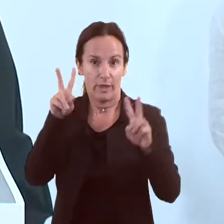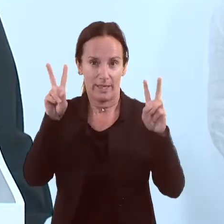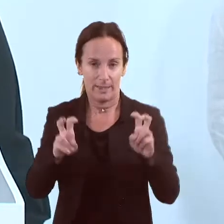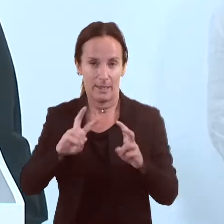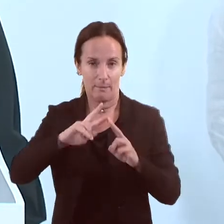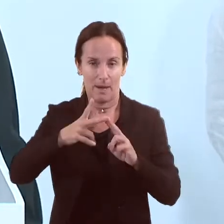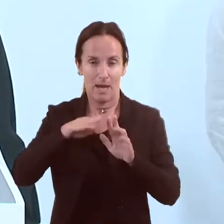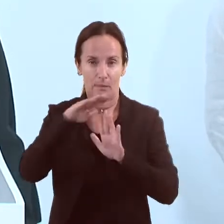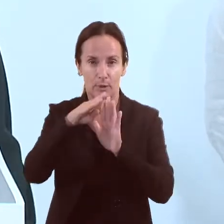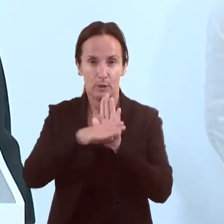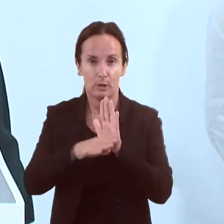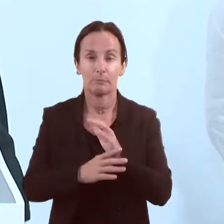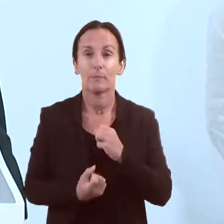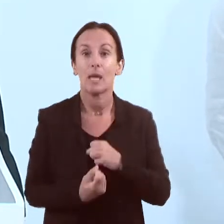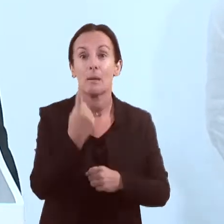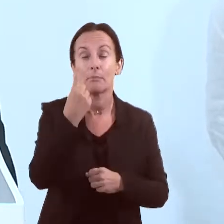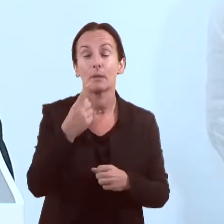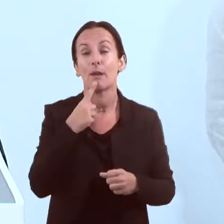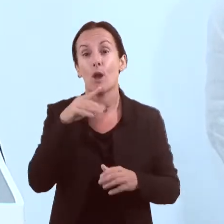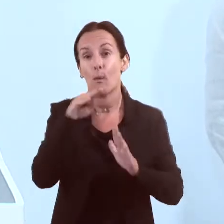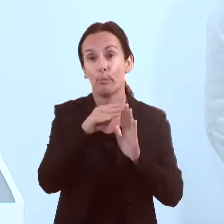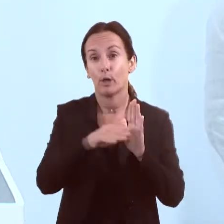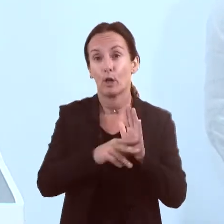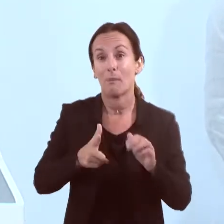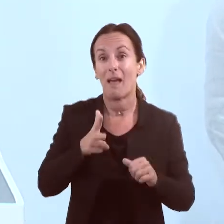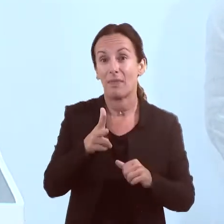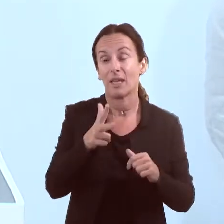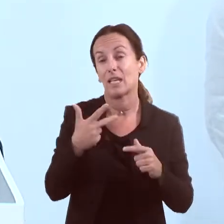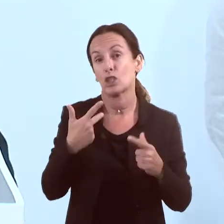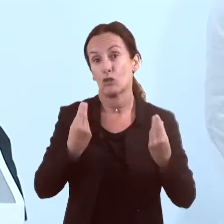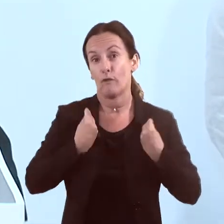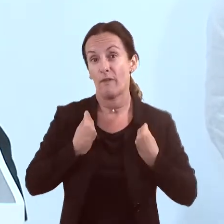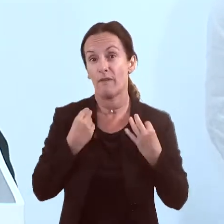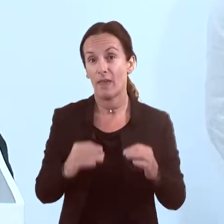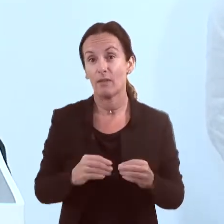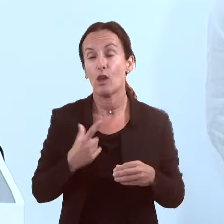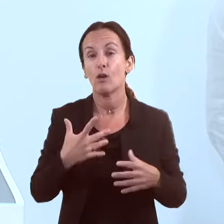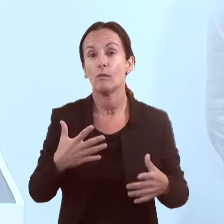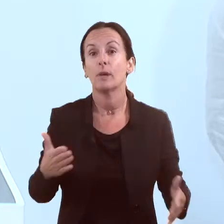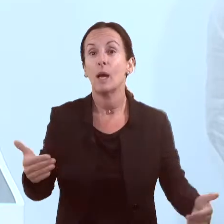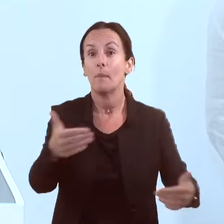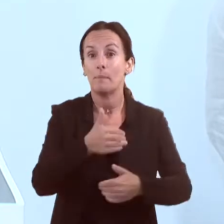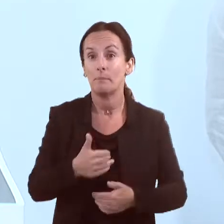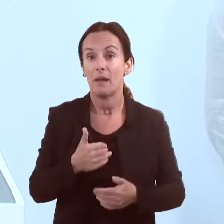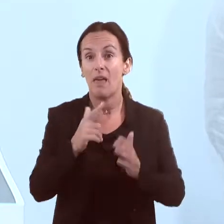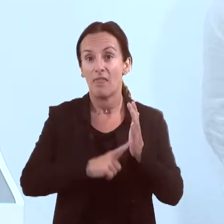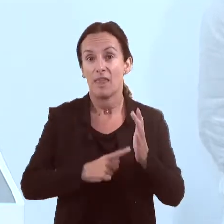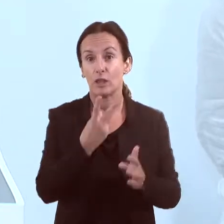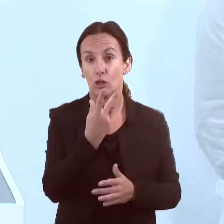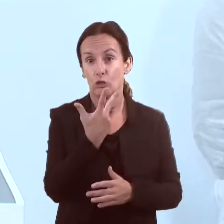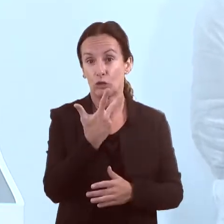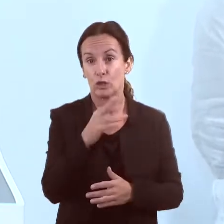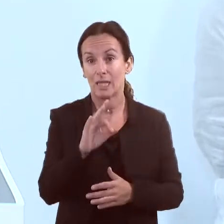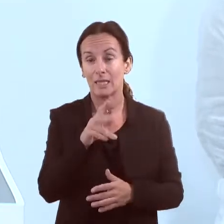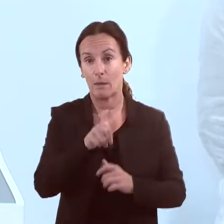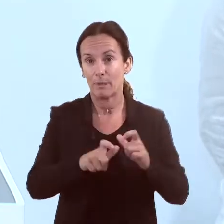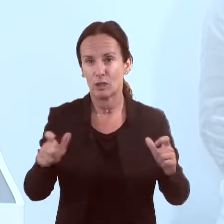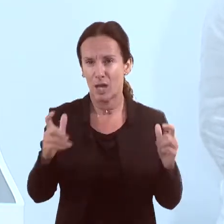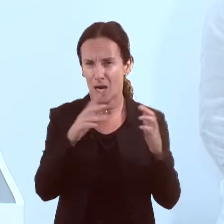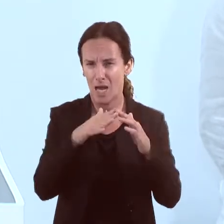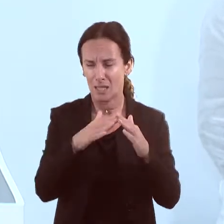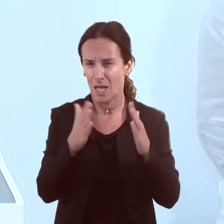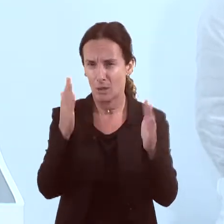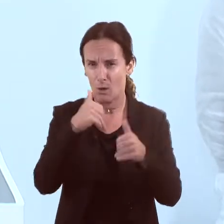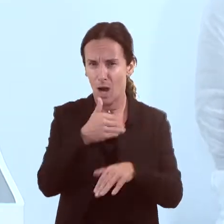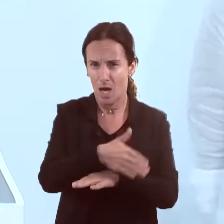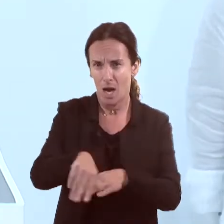la Vivienda podrà acollir 130 persones que no tenen llar a Mallorca i se'ls donarà l'oportunitat de tenir